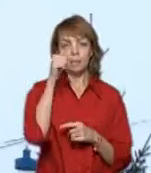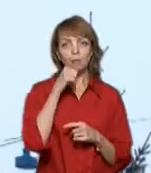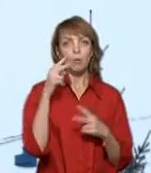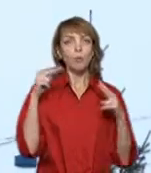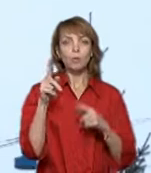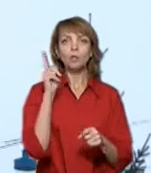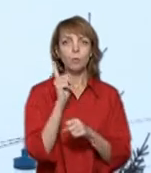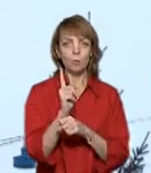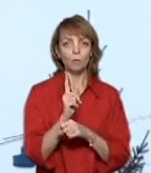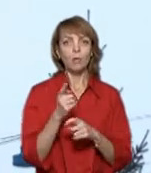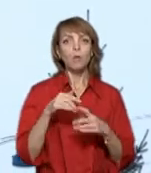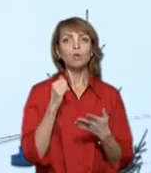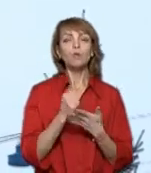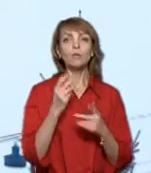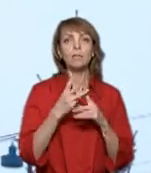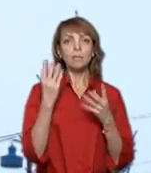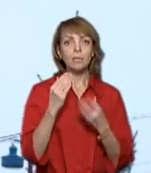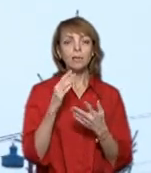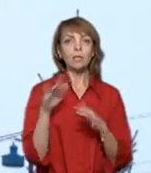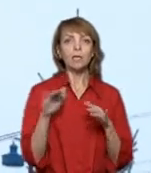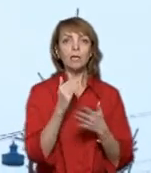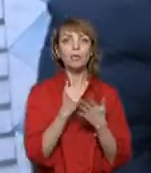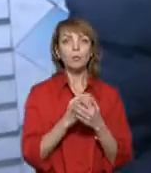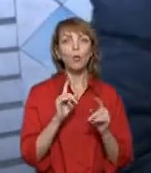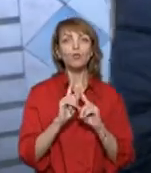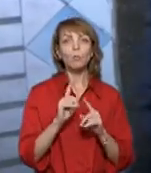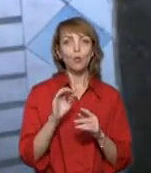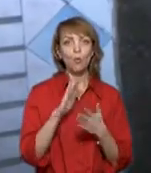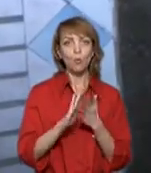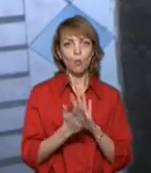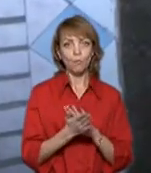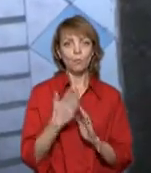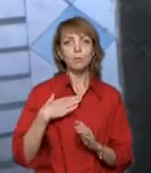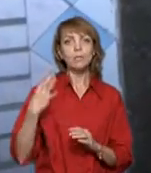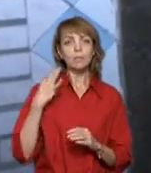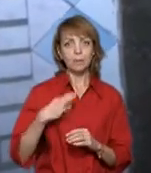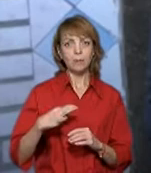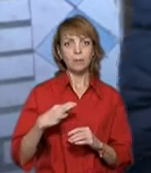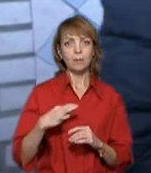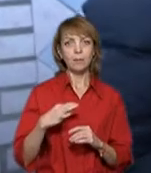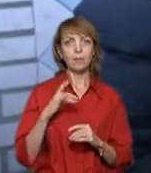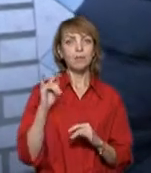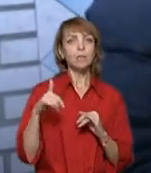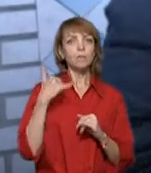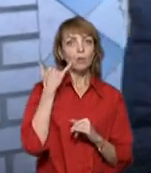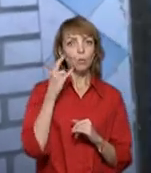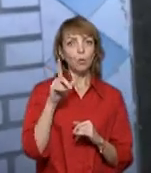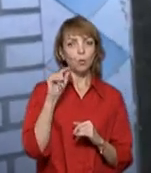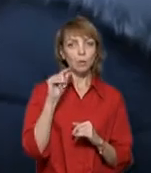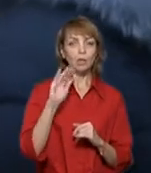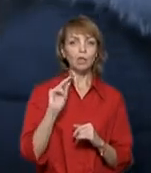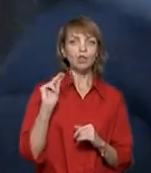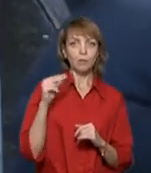не дозволили. В установі 3-й день діє режим особливих умов. Мій син, він дзвонить ко мені по понеділкам і